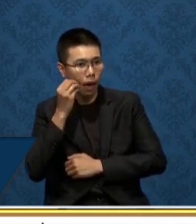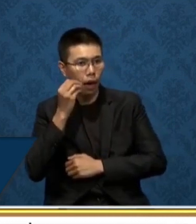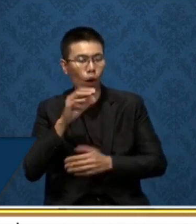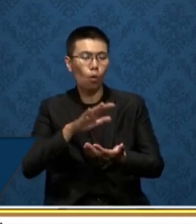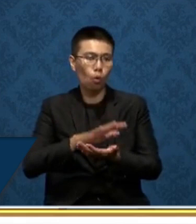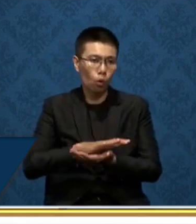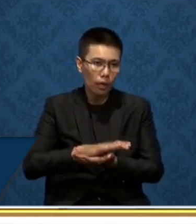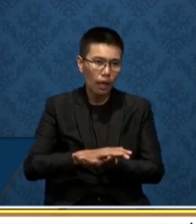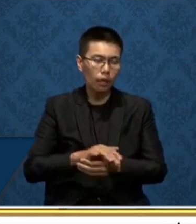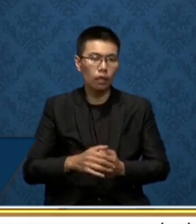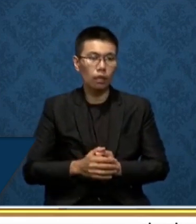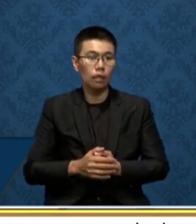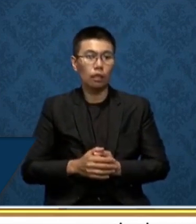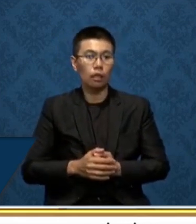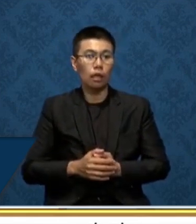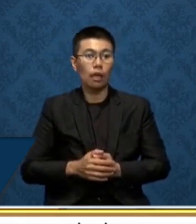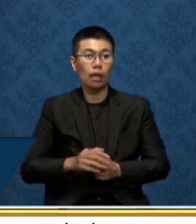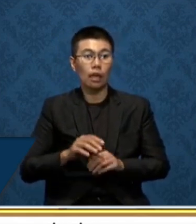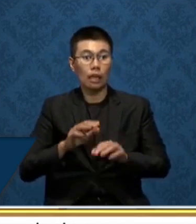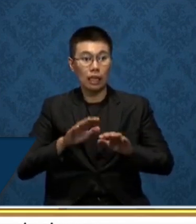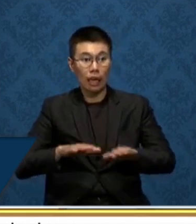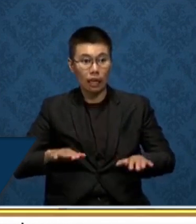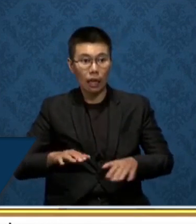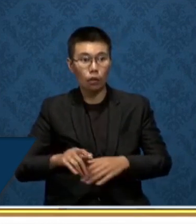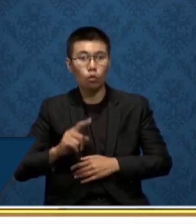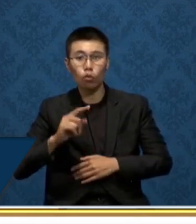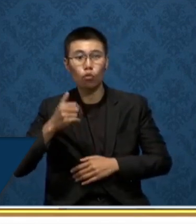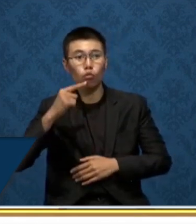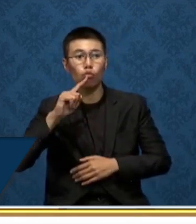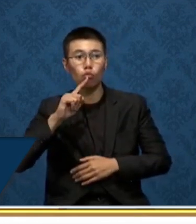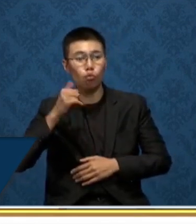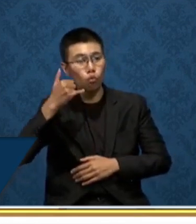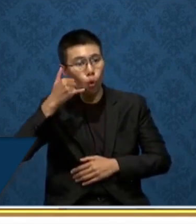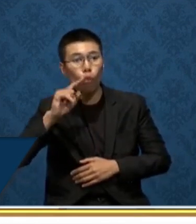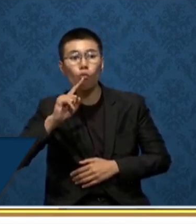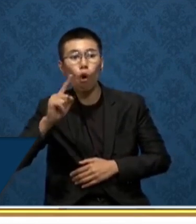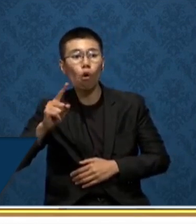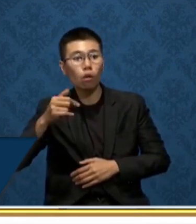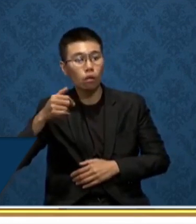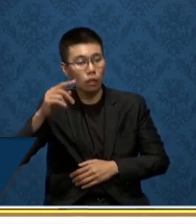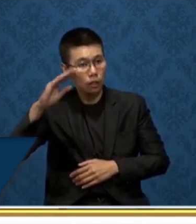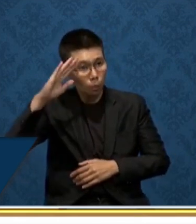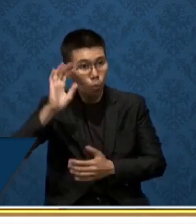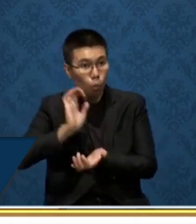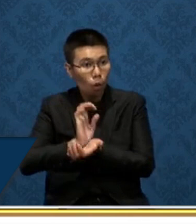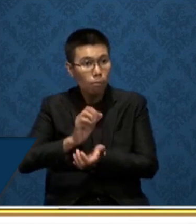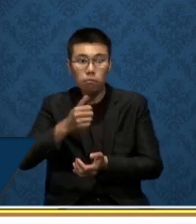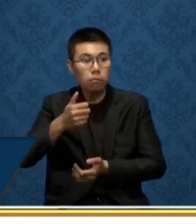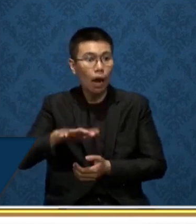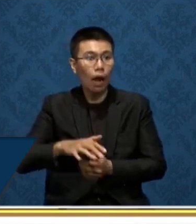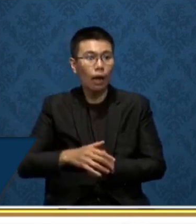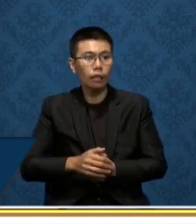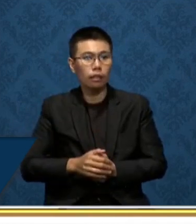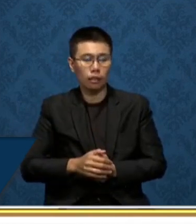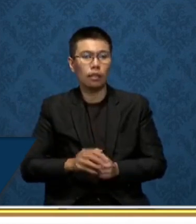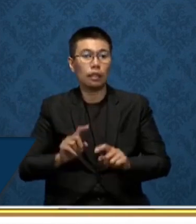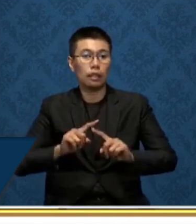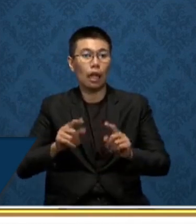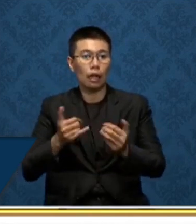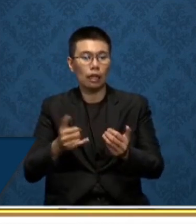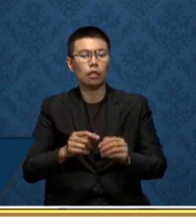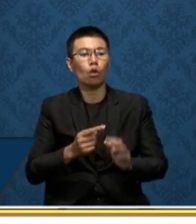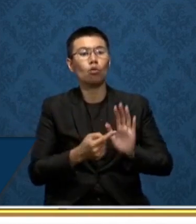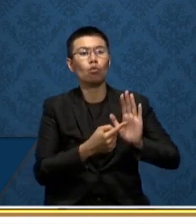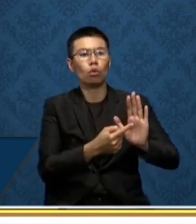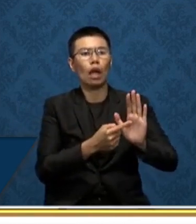ออย่างที่บอกนะครับไปแจ้งความก็ไม่ได้บอกใครบางครั้งก็ไม่ได้นะครับอันนี้ก็จะช่วยให้ลดความรุนแรงในครอบครัวได้แล้วก็ลดปัญ